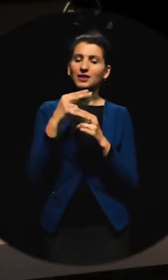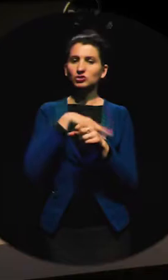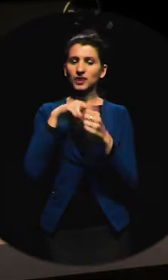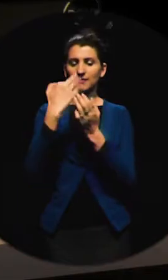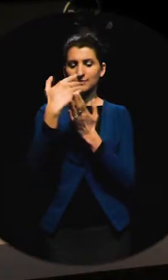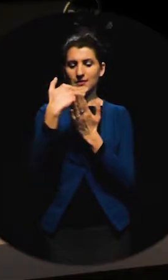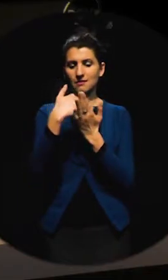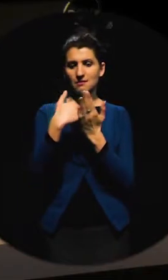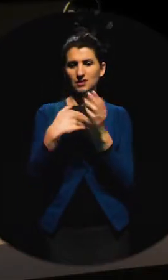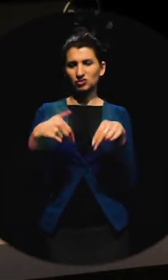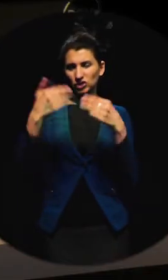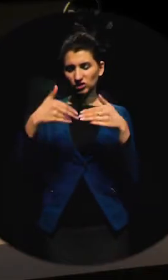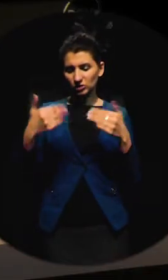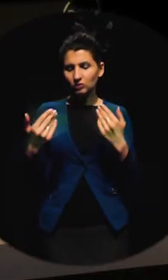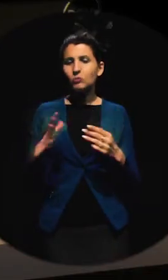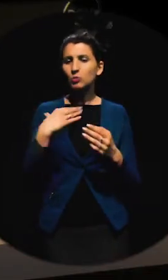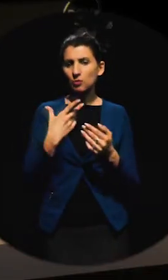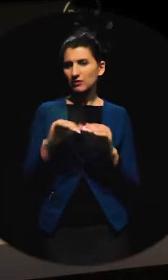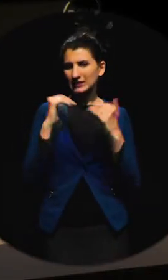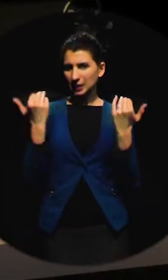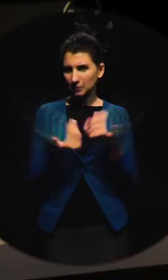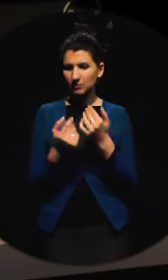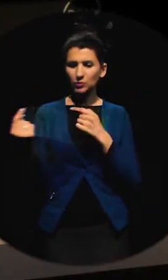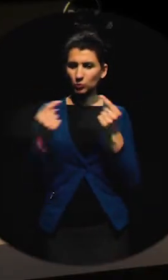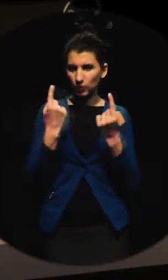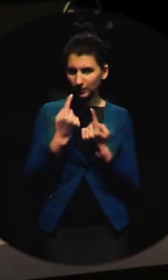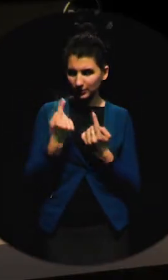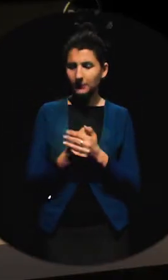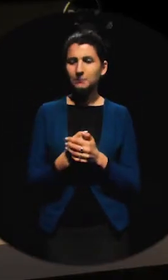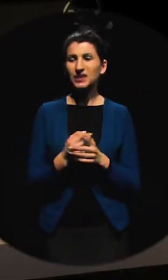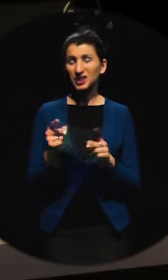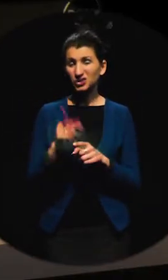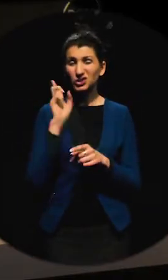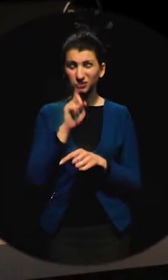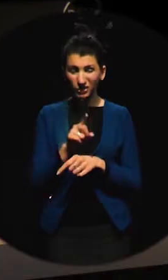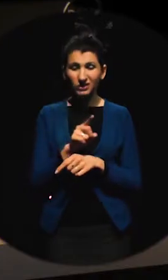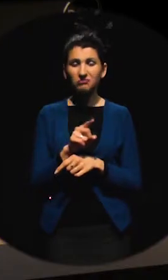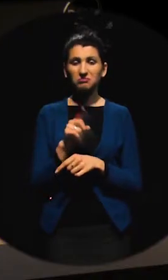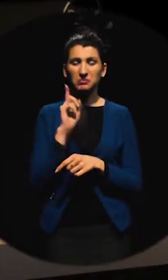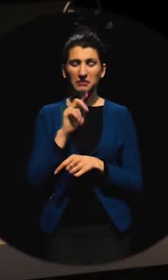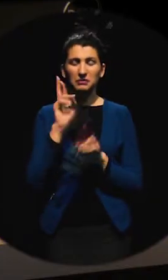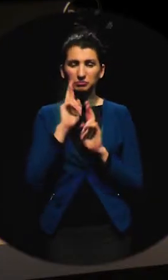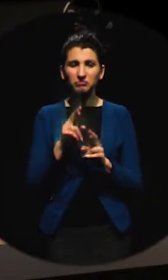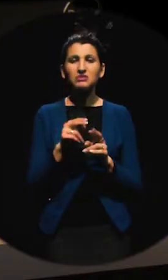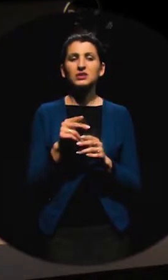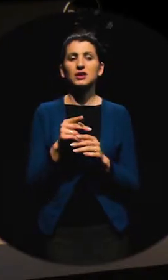działo w Sejmie dzień po dniu i rzeczywiście te strategie radzenia sobie polityków z obecnością